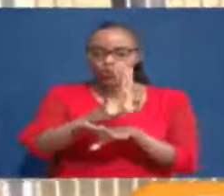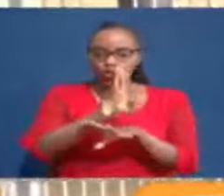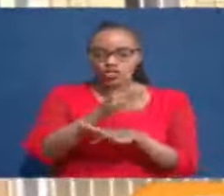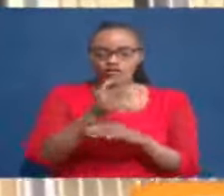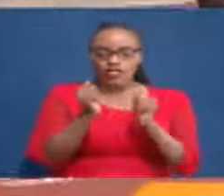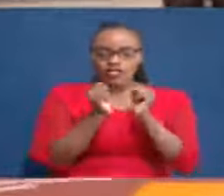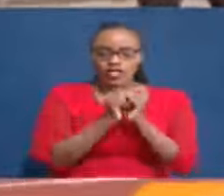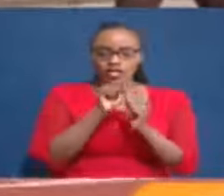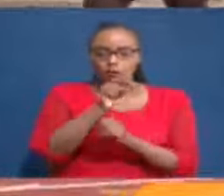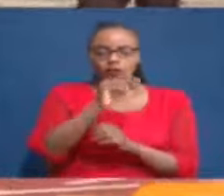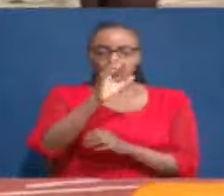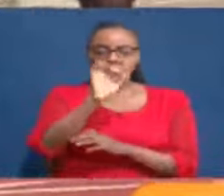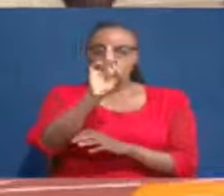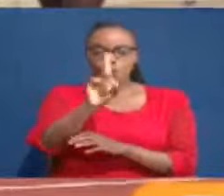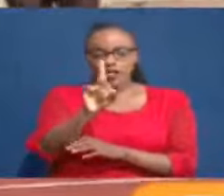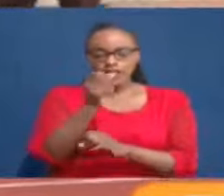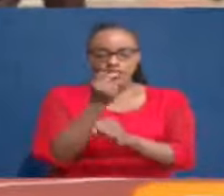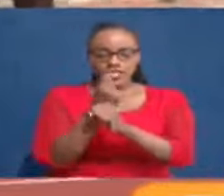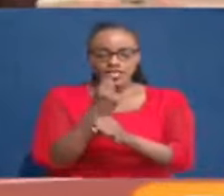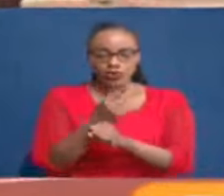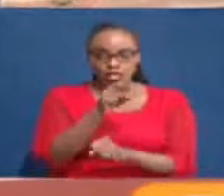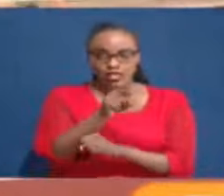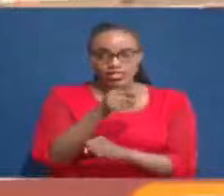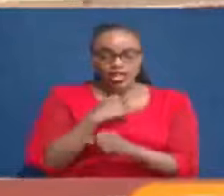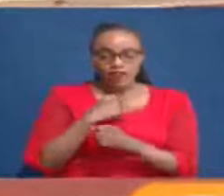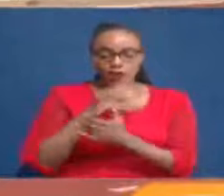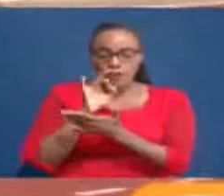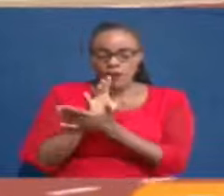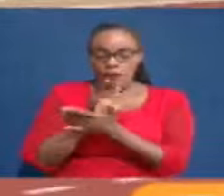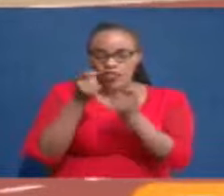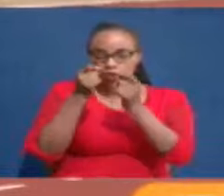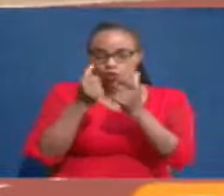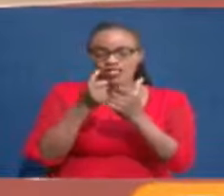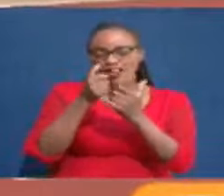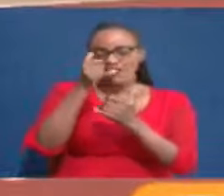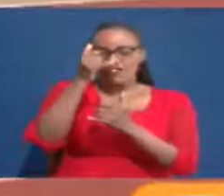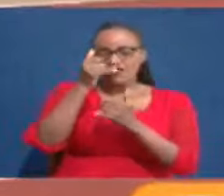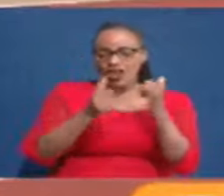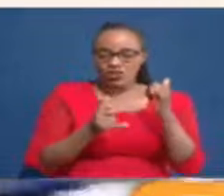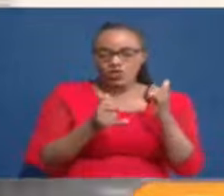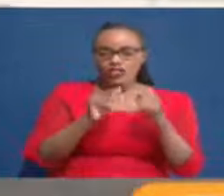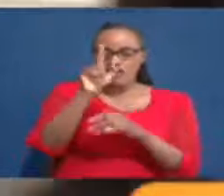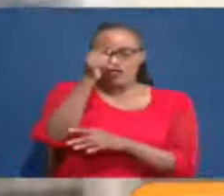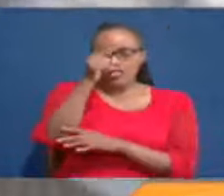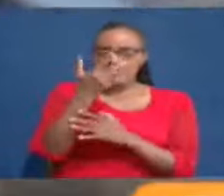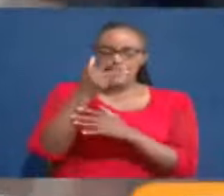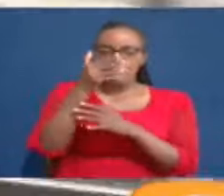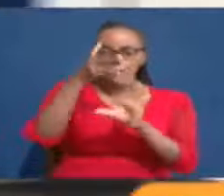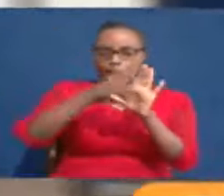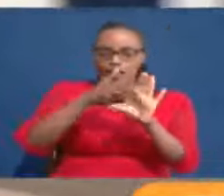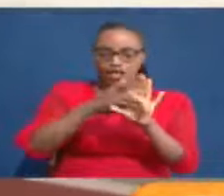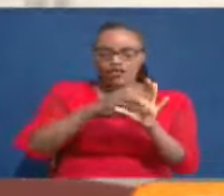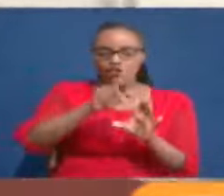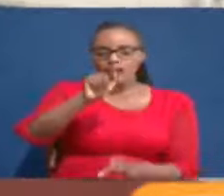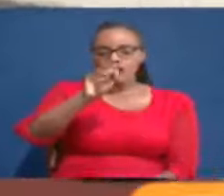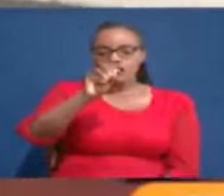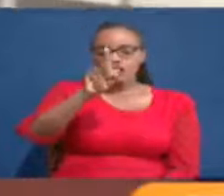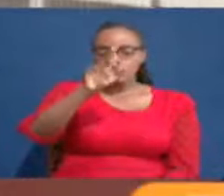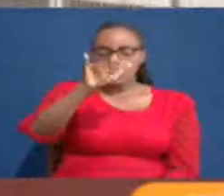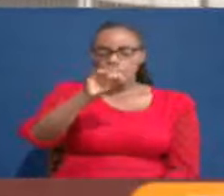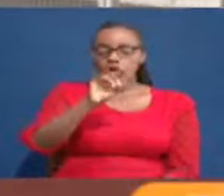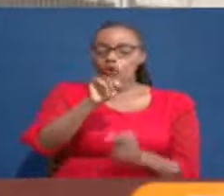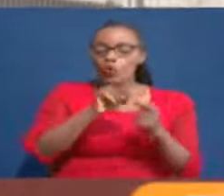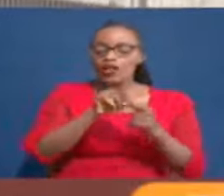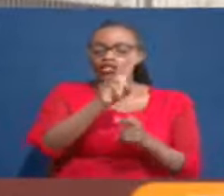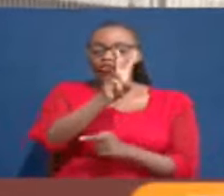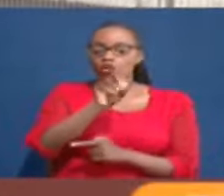sekunde 10.01. Licha kuondolewa katika nusu finali katika mashindano yake ya kwanza ya Olimpiki mjini Tokyo mwaka